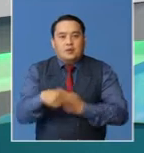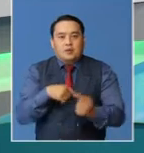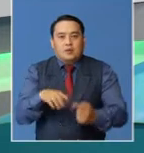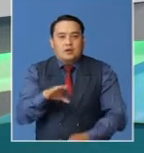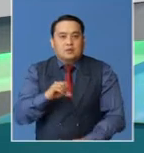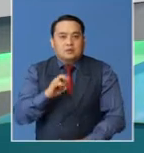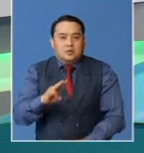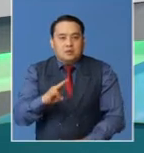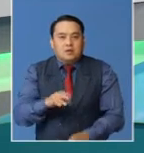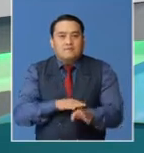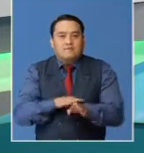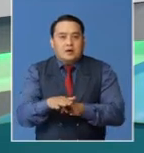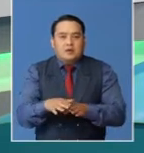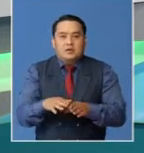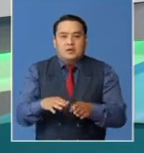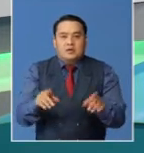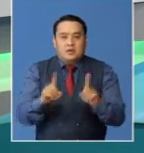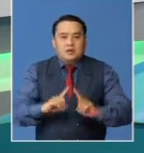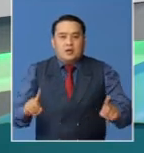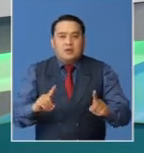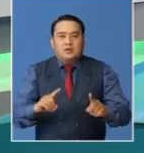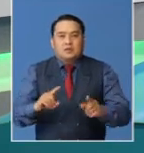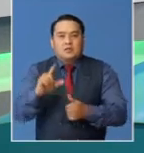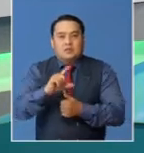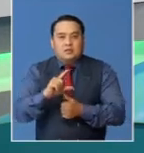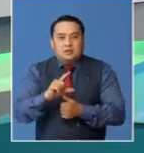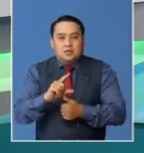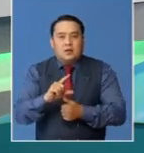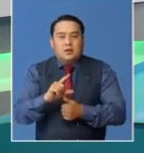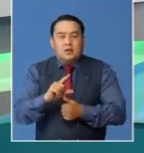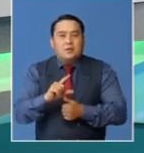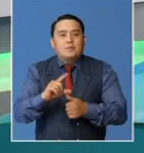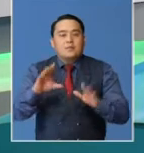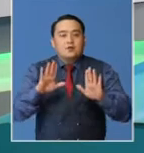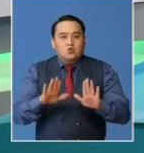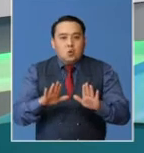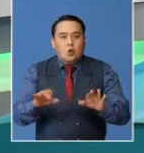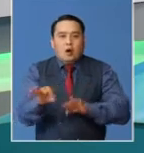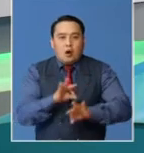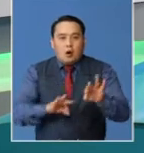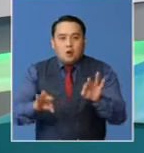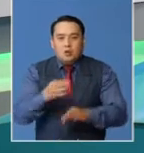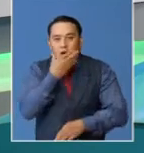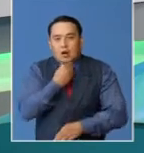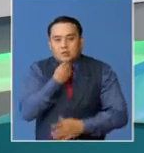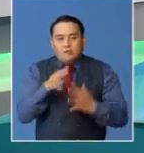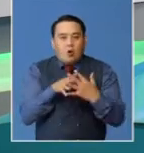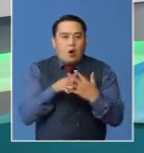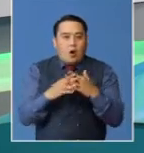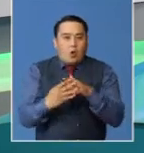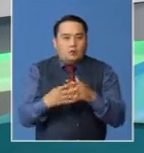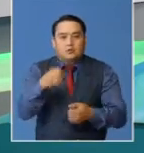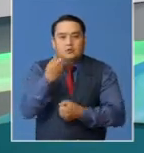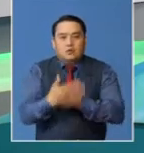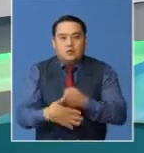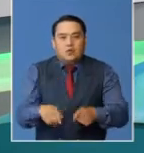Таскан Жапархол. Выполненная в классическом стиле и исламском стиле мечеть стала не только архитектурным украшением аула, но и